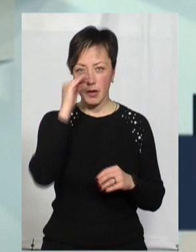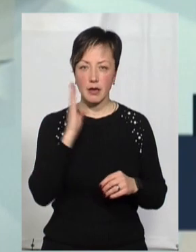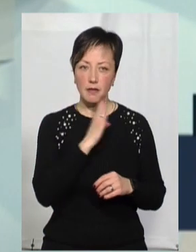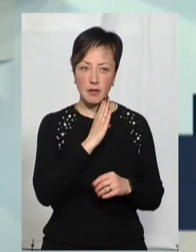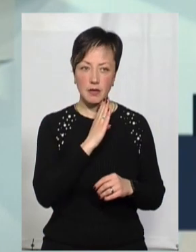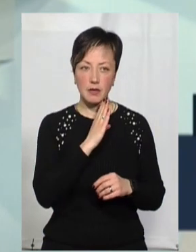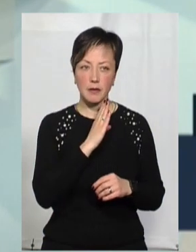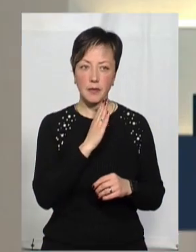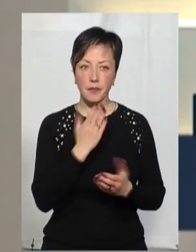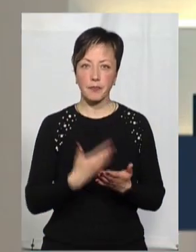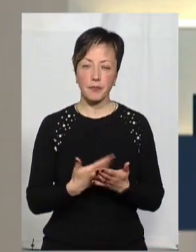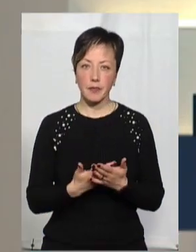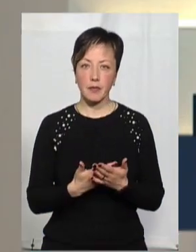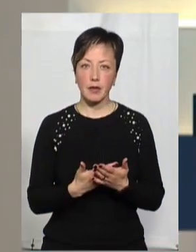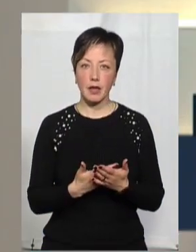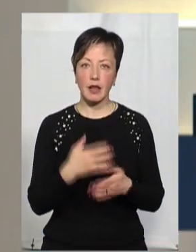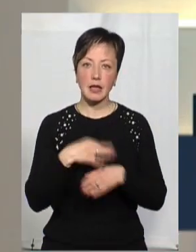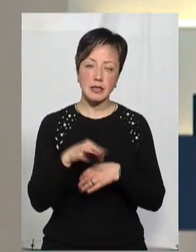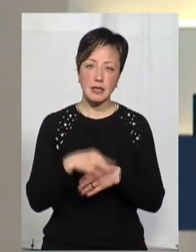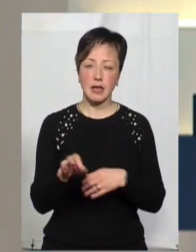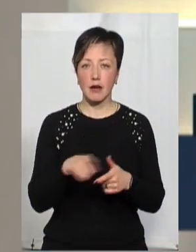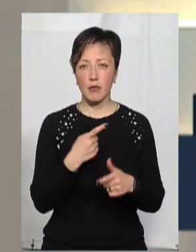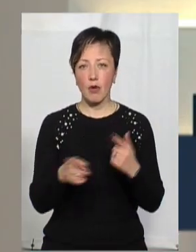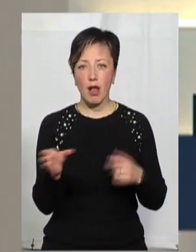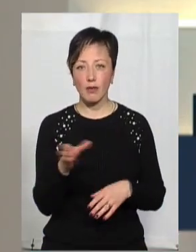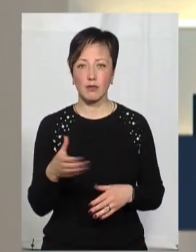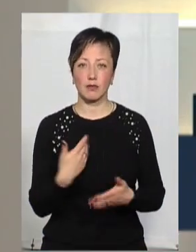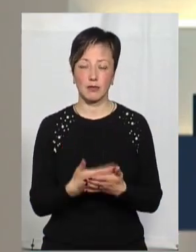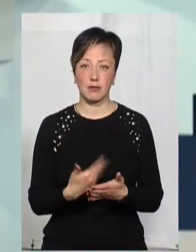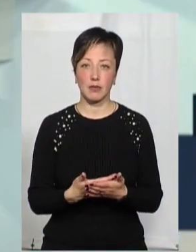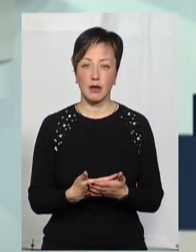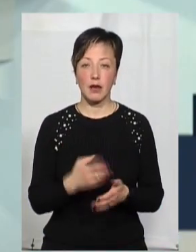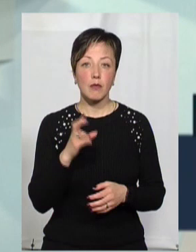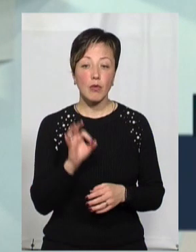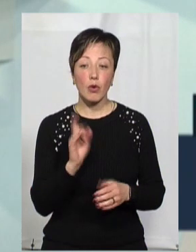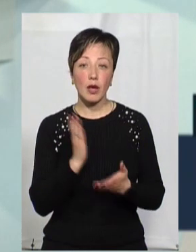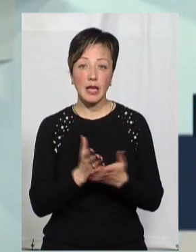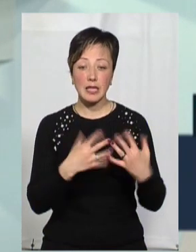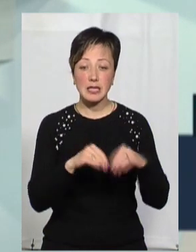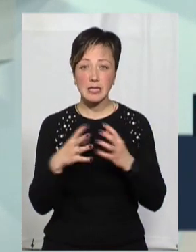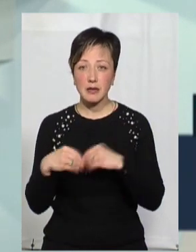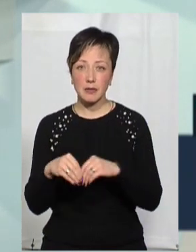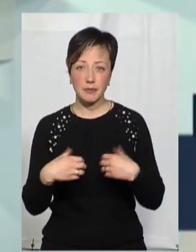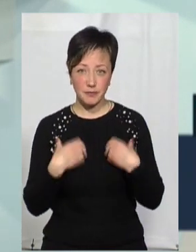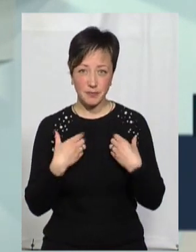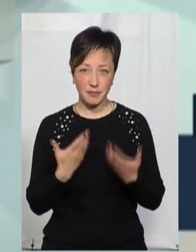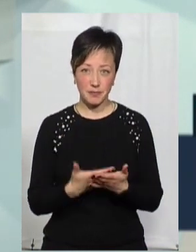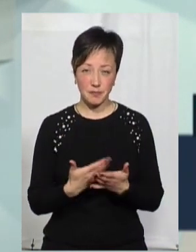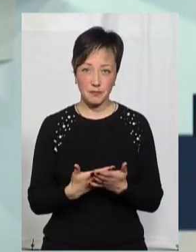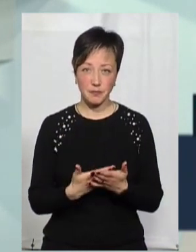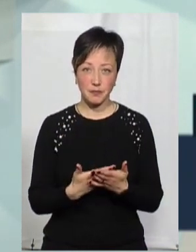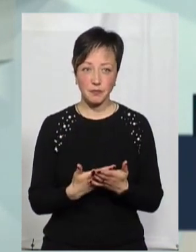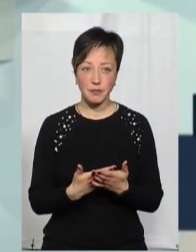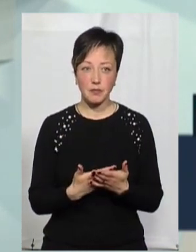один з батьків нас здійснює насилля, або зловживають алкоголем. Оскільки оті такі сім'ї самі жахливі, будемо так